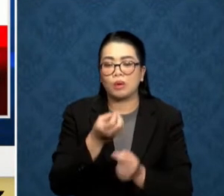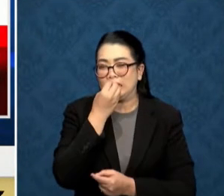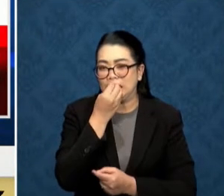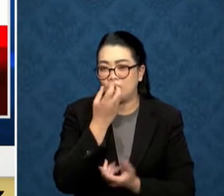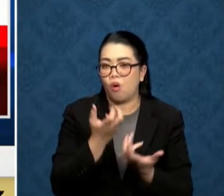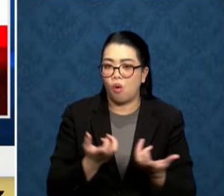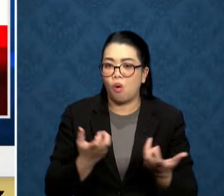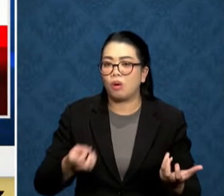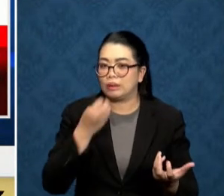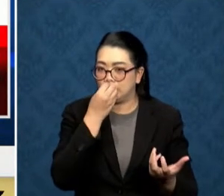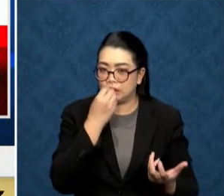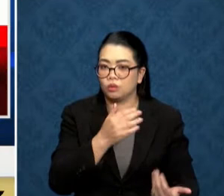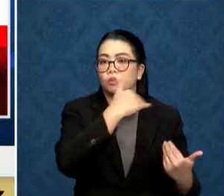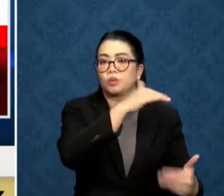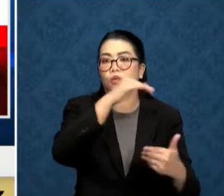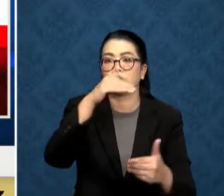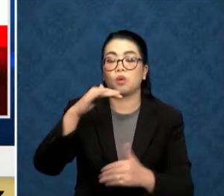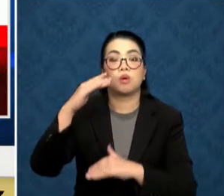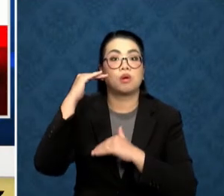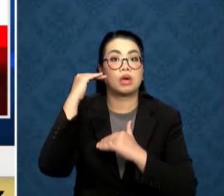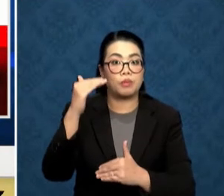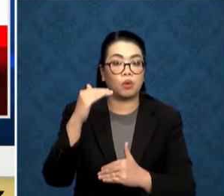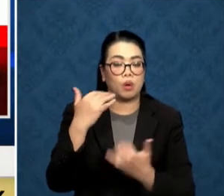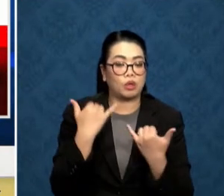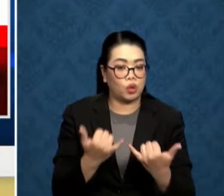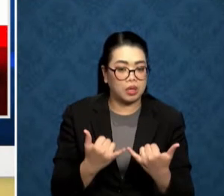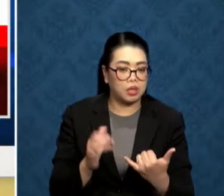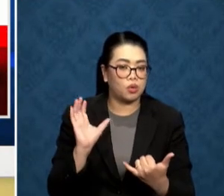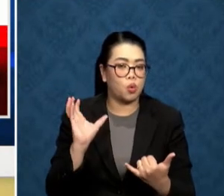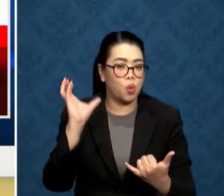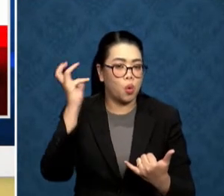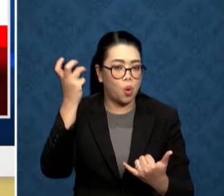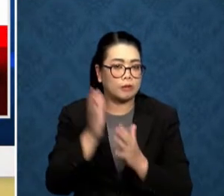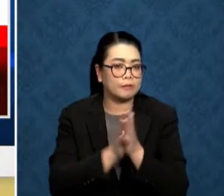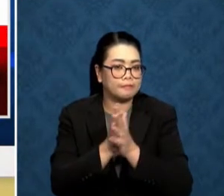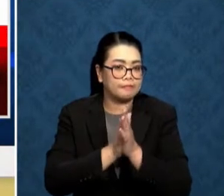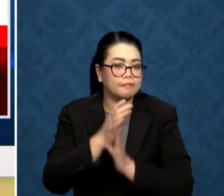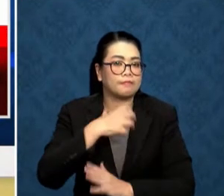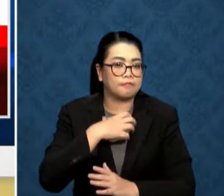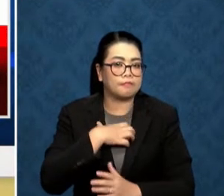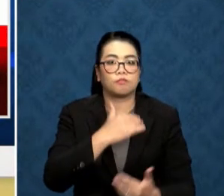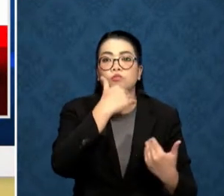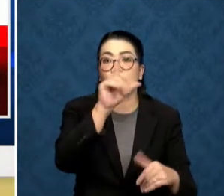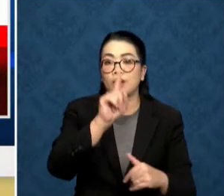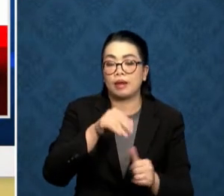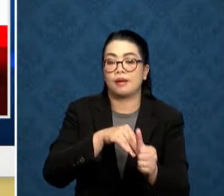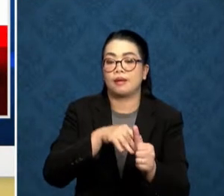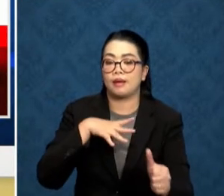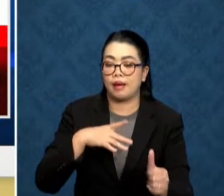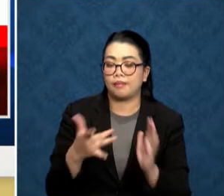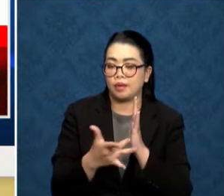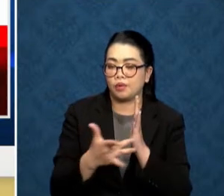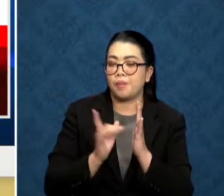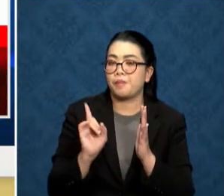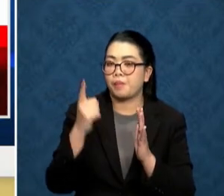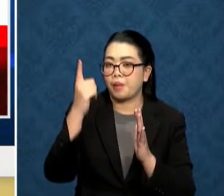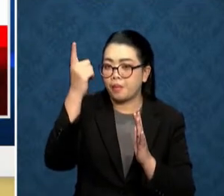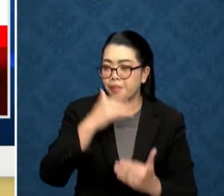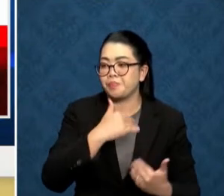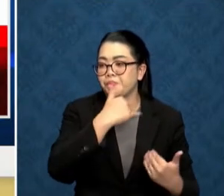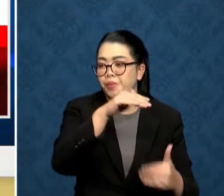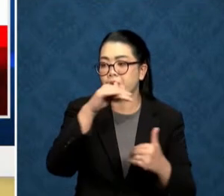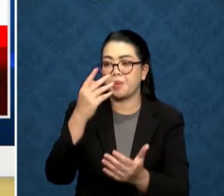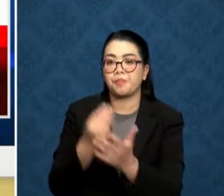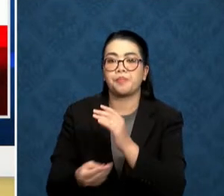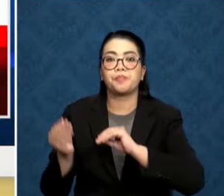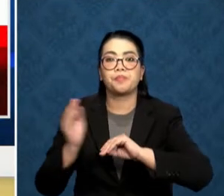ลกหรอเปผู้กำนติเทรนด์ของตลาดโลกภาณยậบายตลาดนำนลวตกรรมเสริมเพิ่มรายได